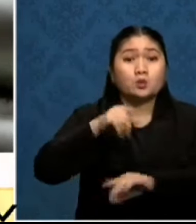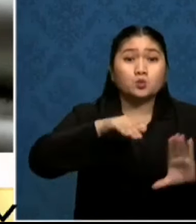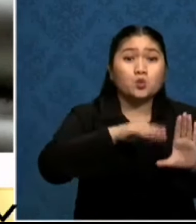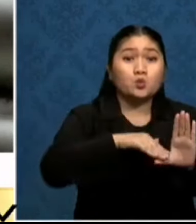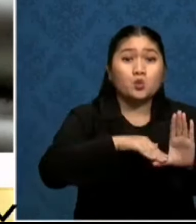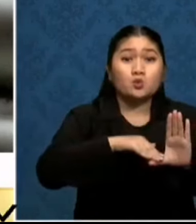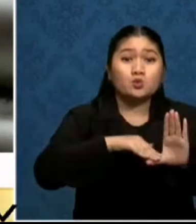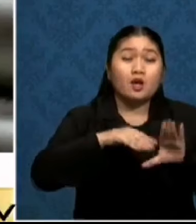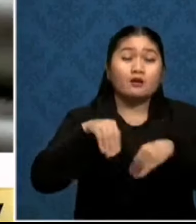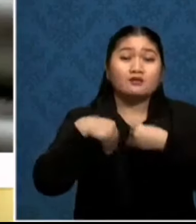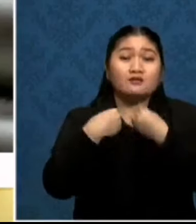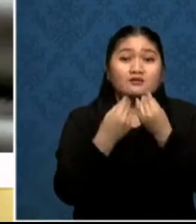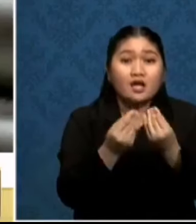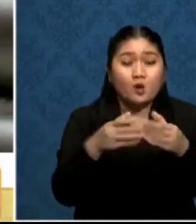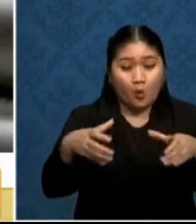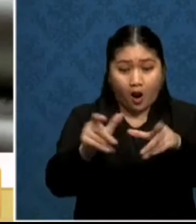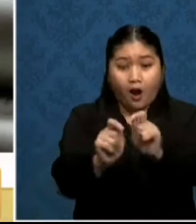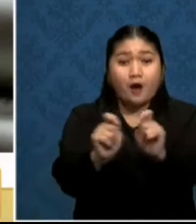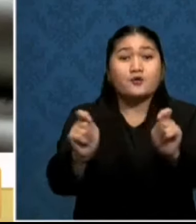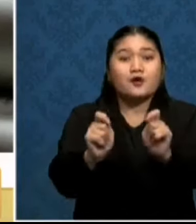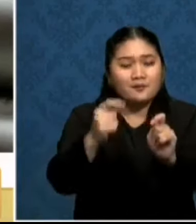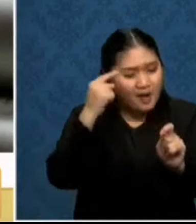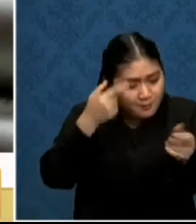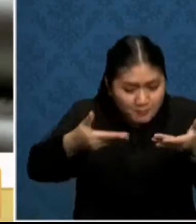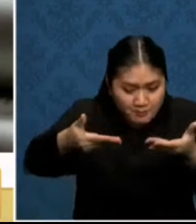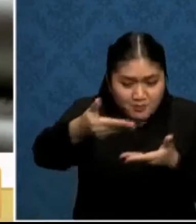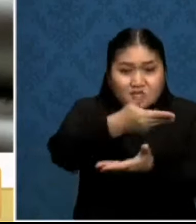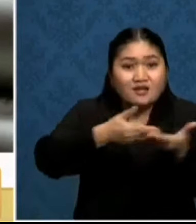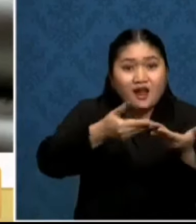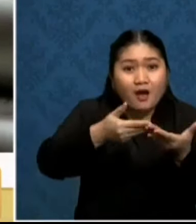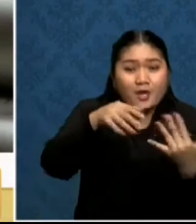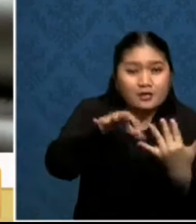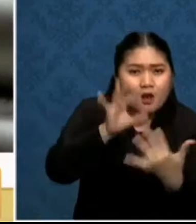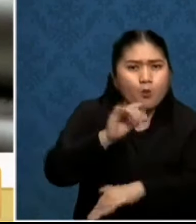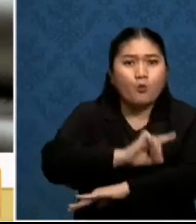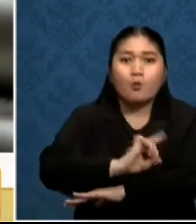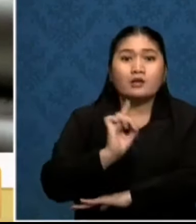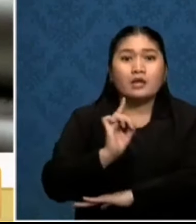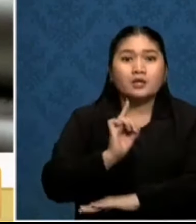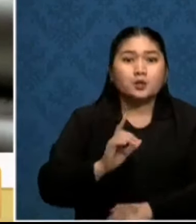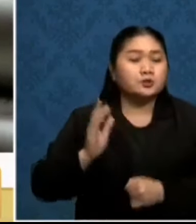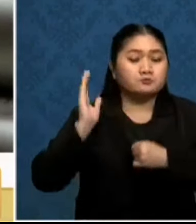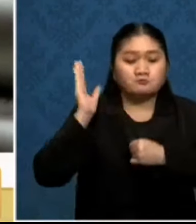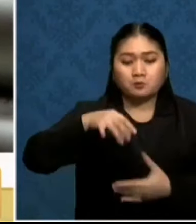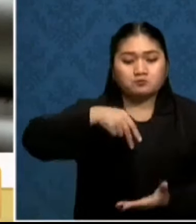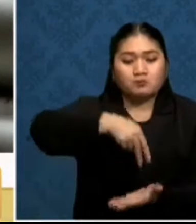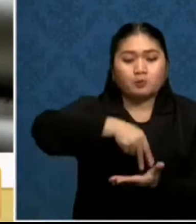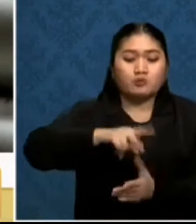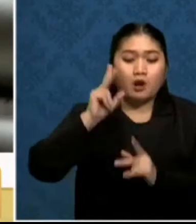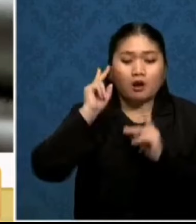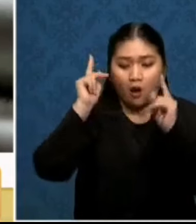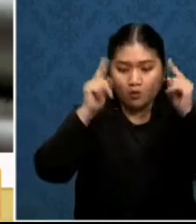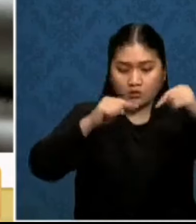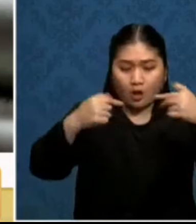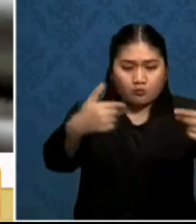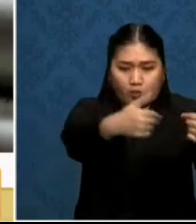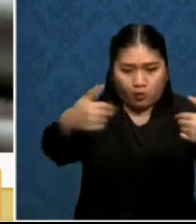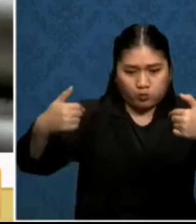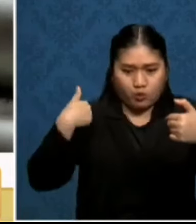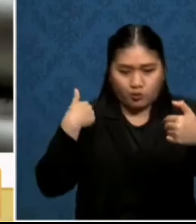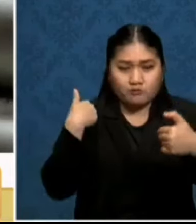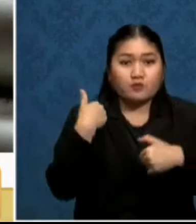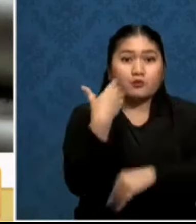มอบให้คณะอนุกรรมการไปพิจารณาว่าวันไหนยืนแถลงอยู่ต่อหน้านักข่าวนายก